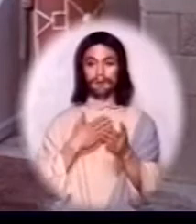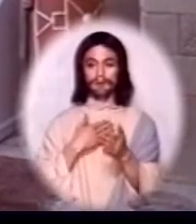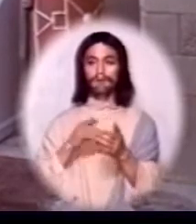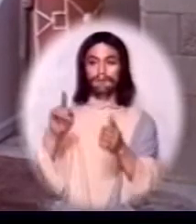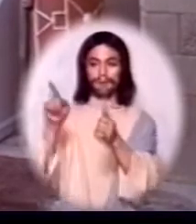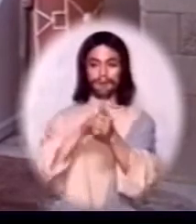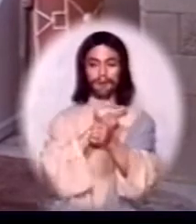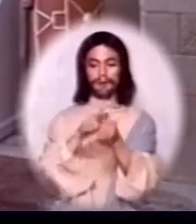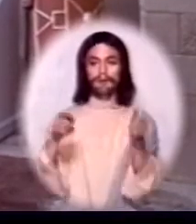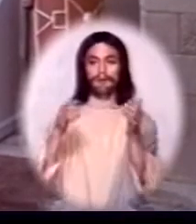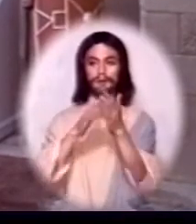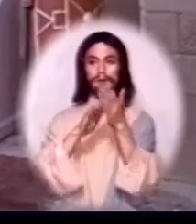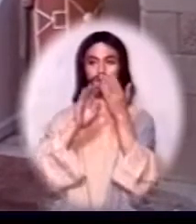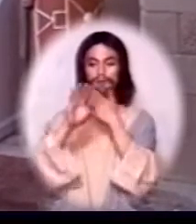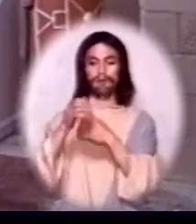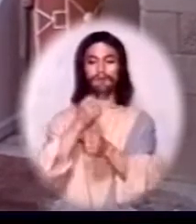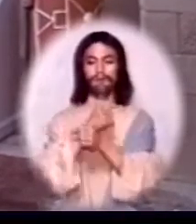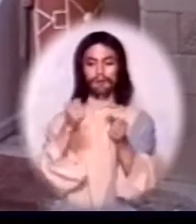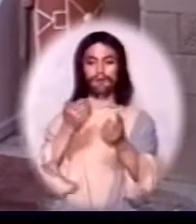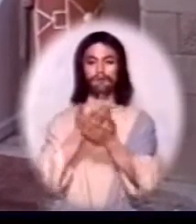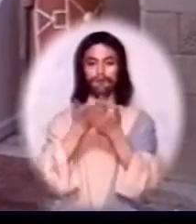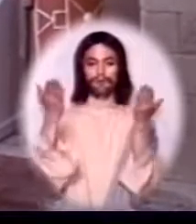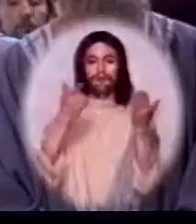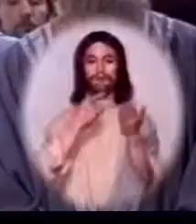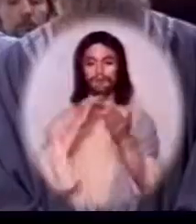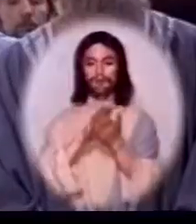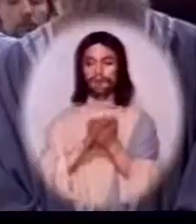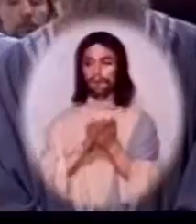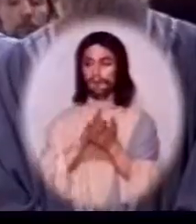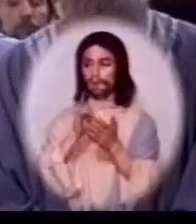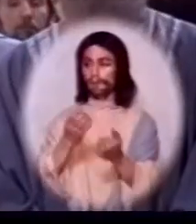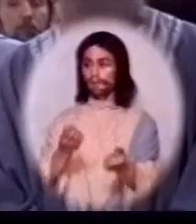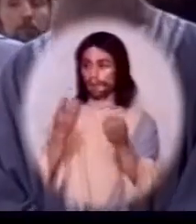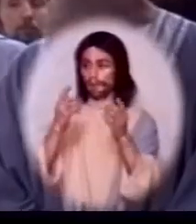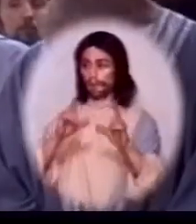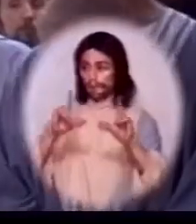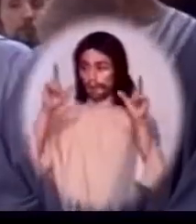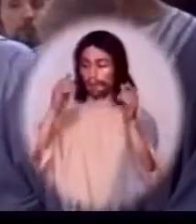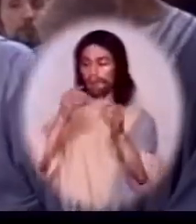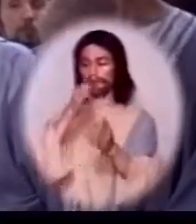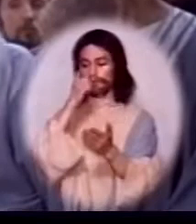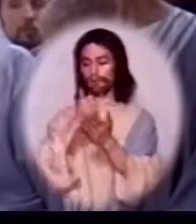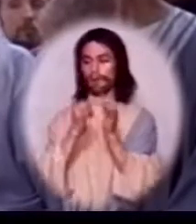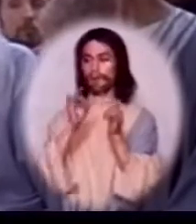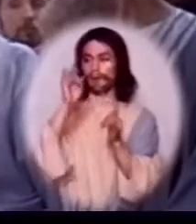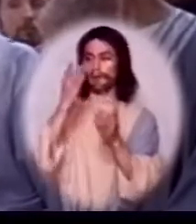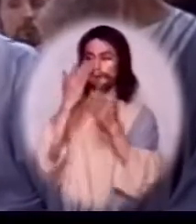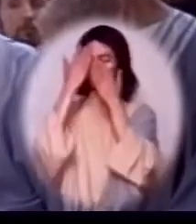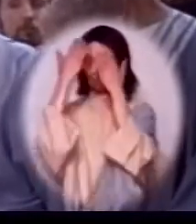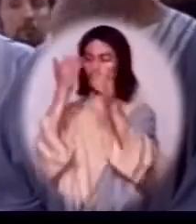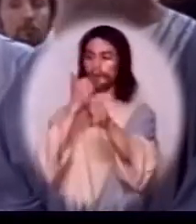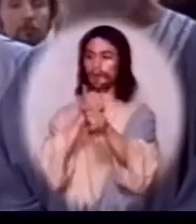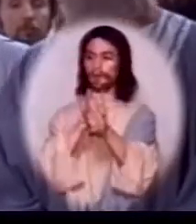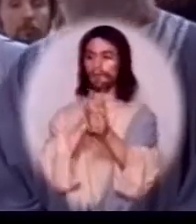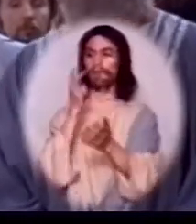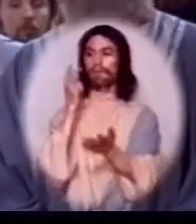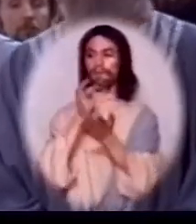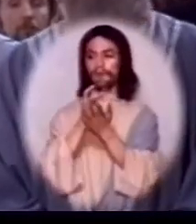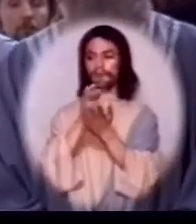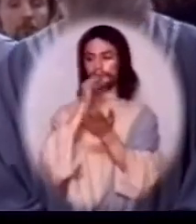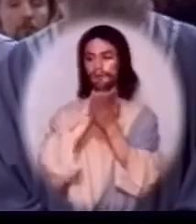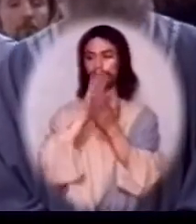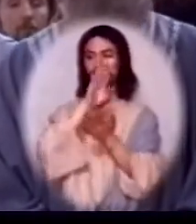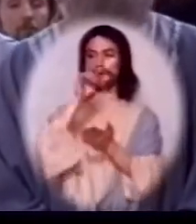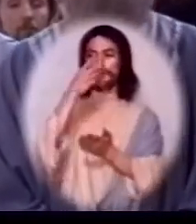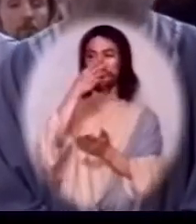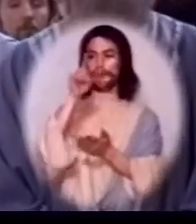그래서 나는 매질이나 하고 풀어주겠다. 이 명절에는 죄수 하나를 놓아주도록 되어